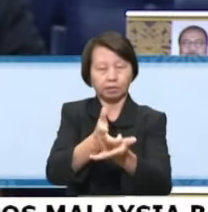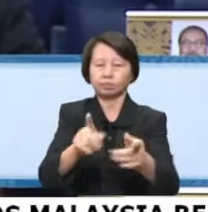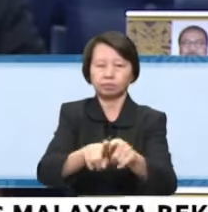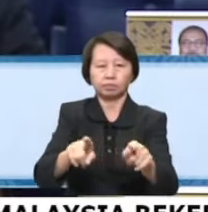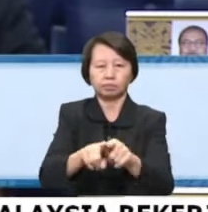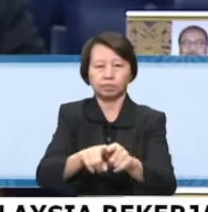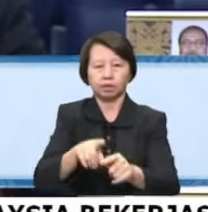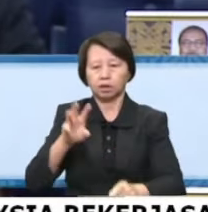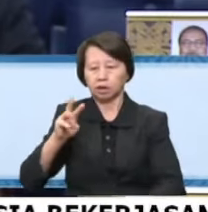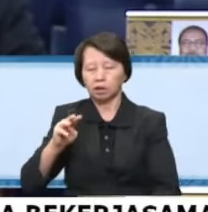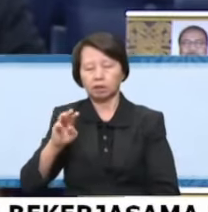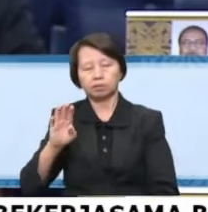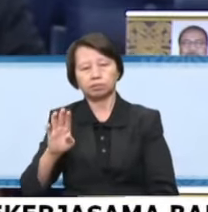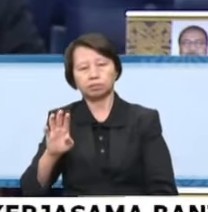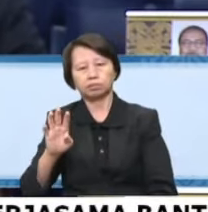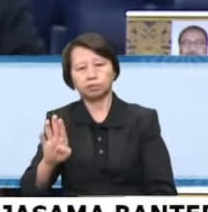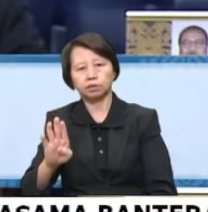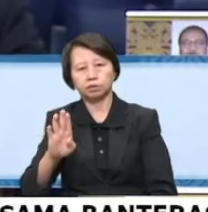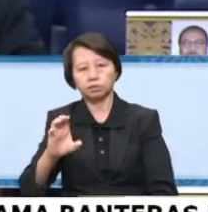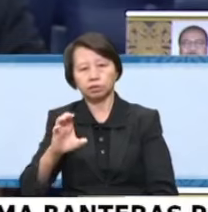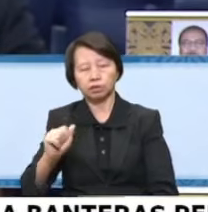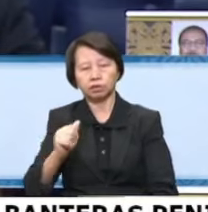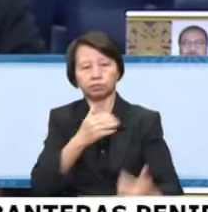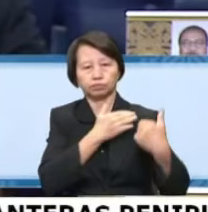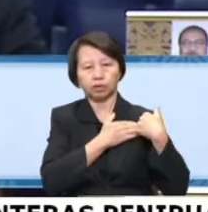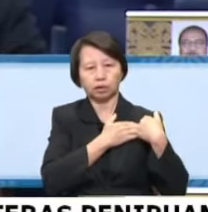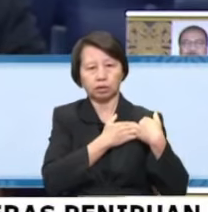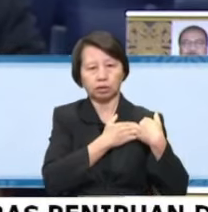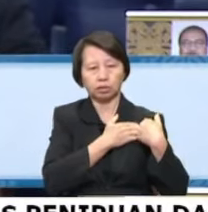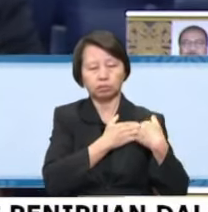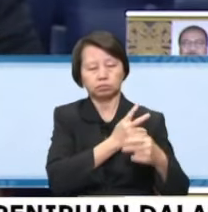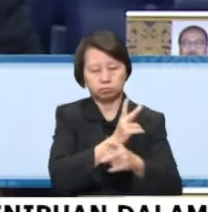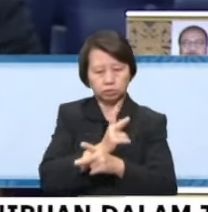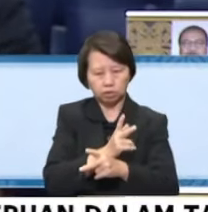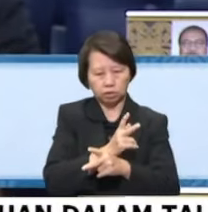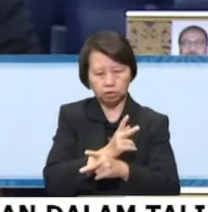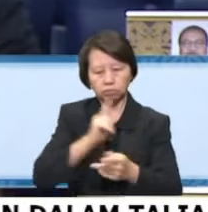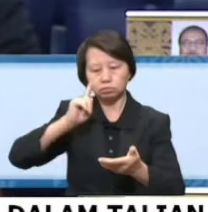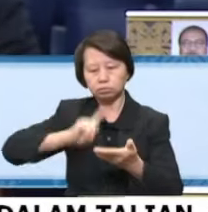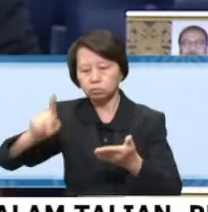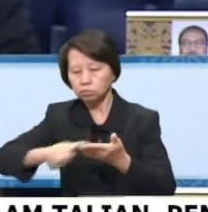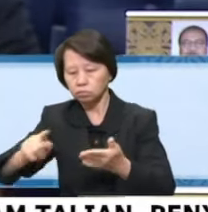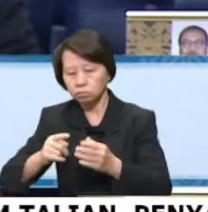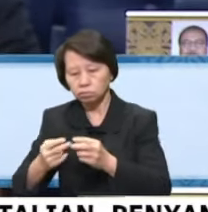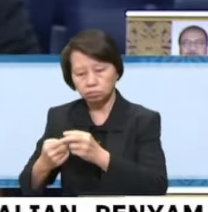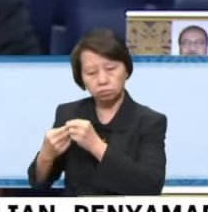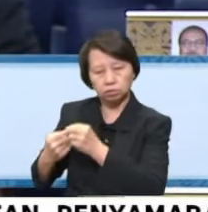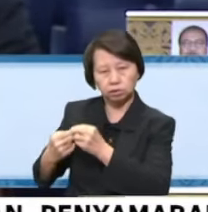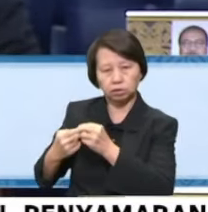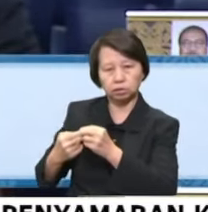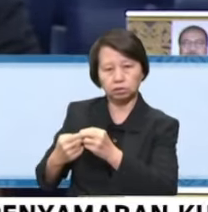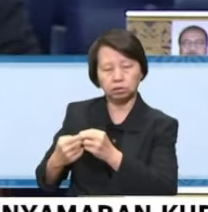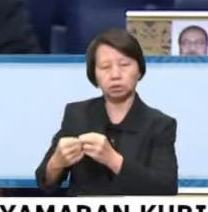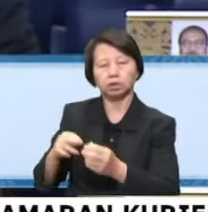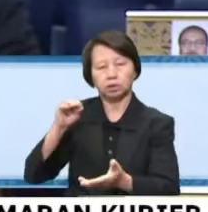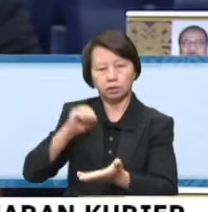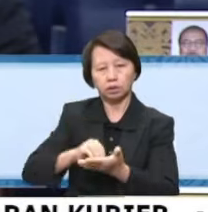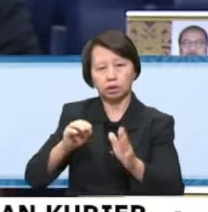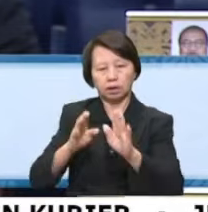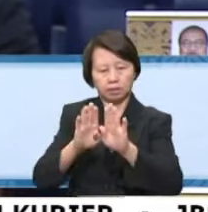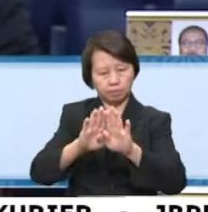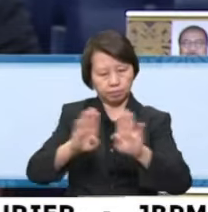MCBA bertanggungjawab menyediakan perkhidmatan kawalan dan pemeriksaan secara bersepadu dan komprehensif di